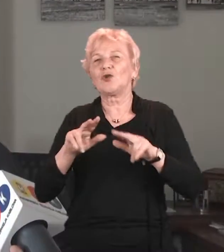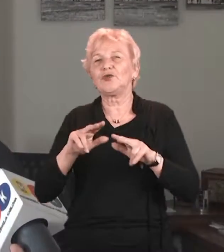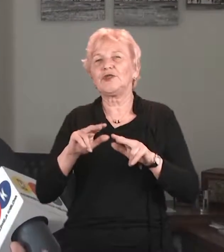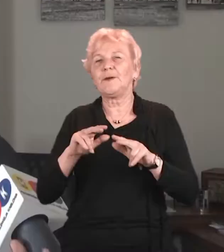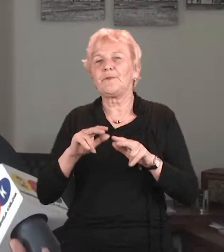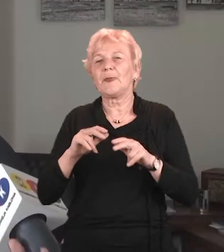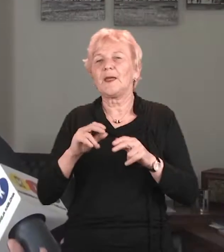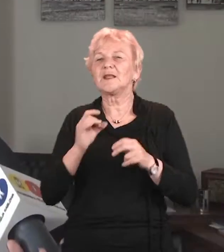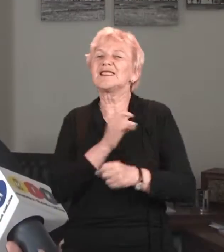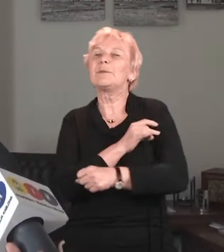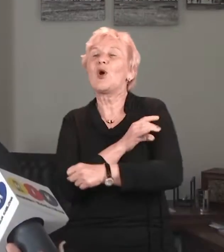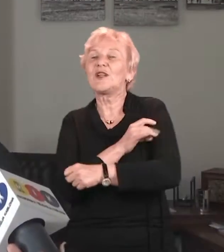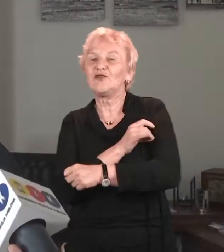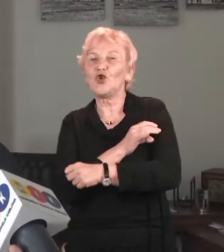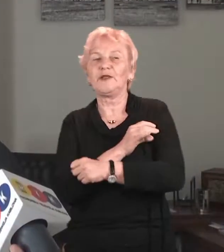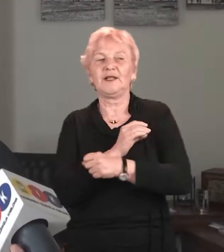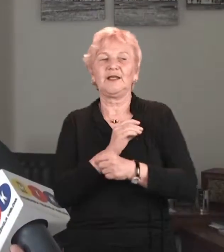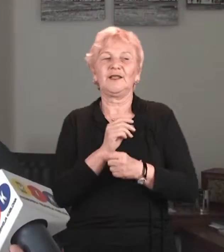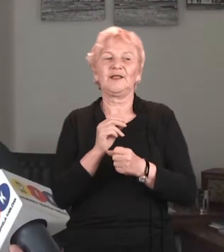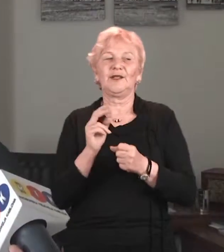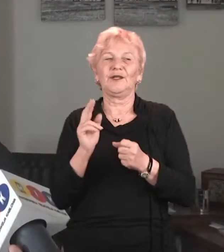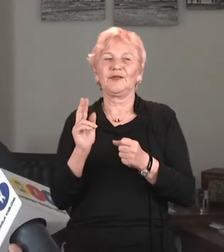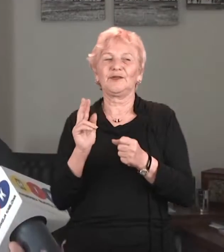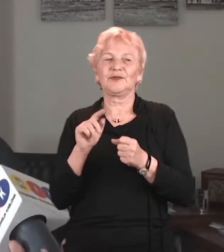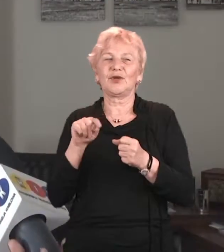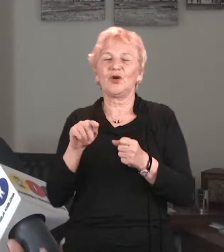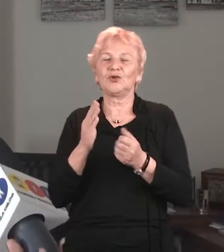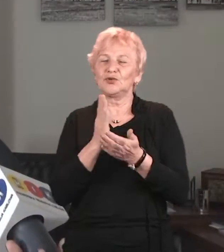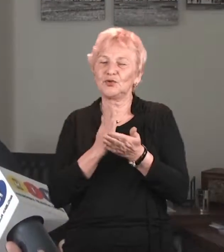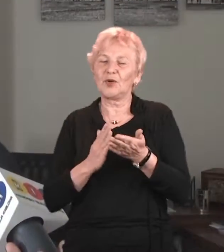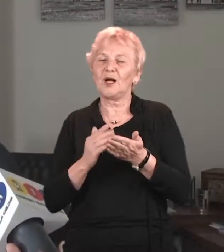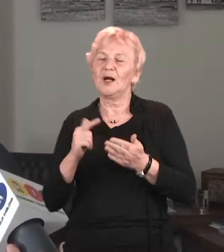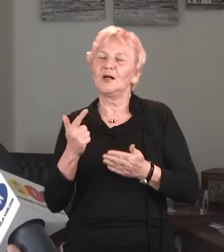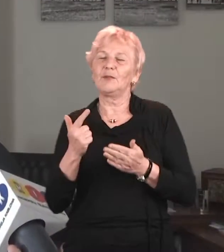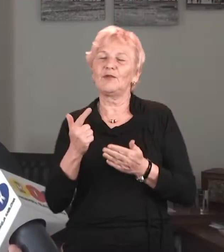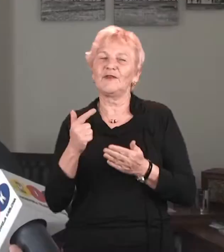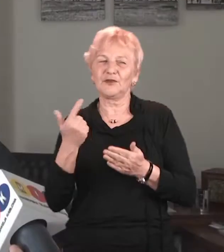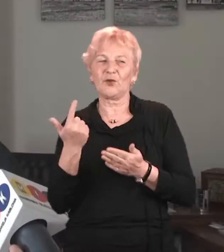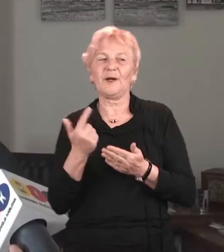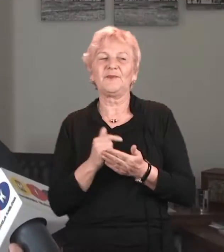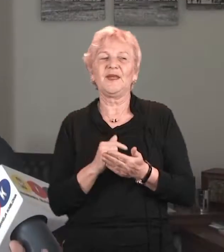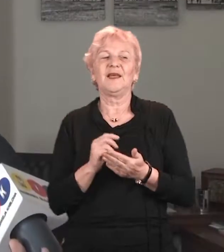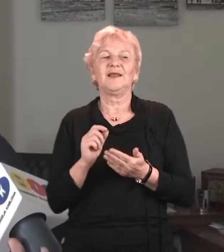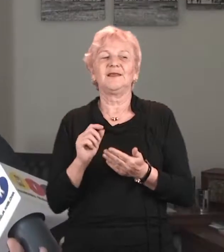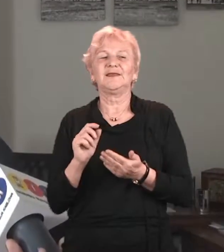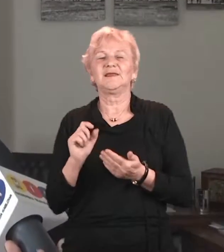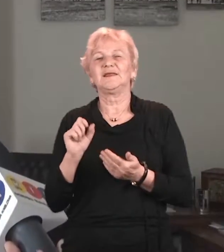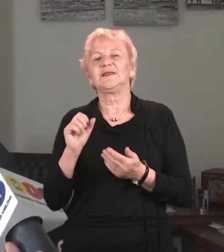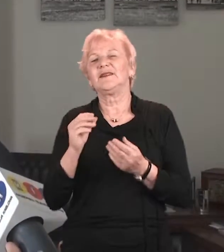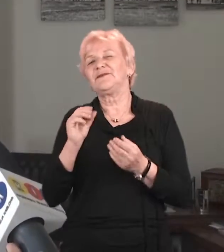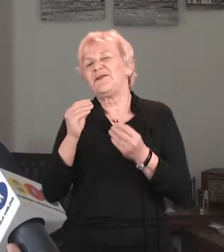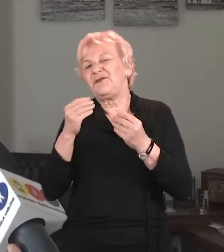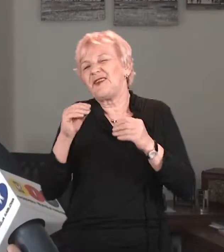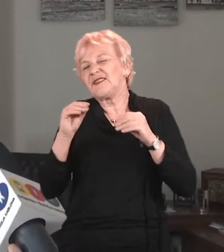rodzin niezawodowych, ta druga połowa, ale obserwujemy ciągły wzrost i tą profesjonalizację